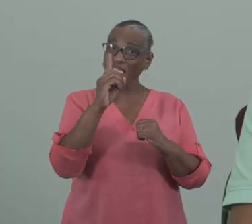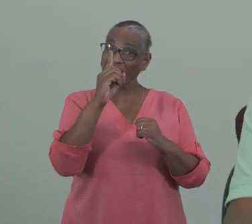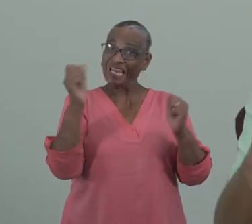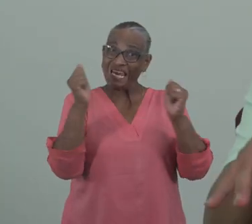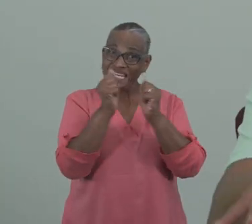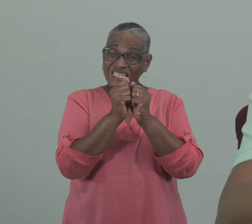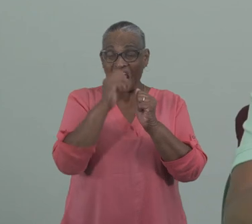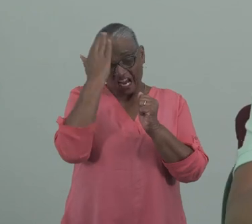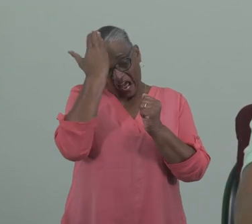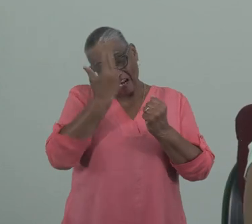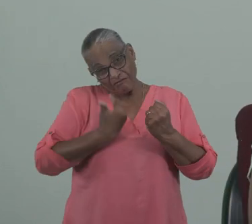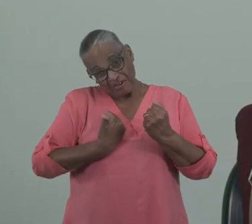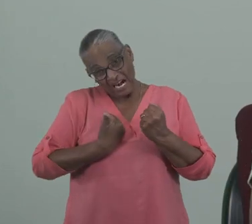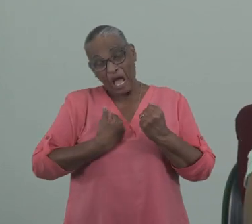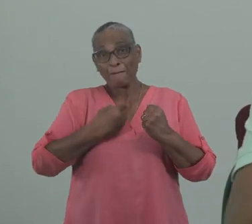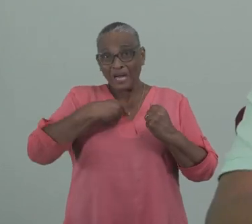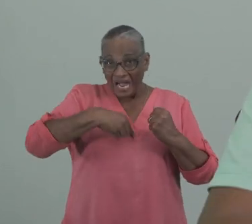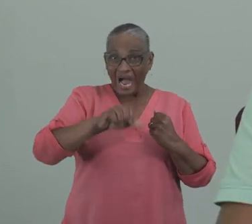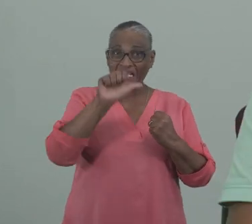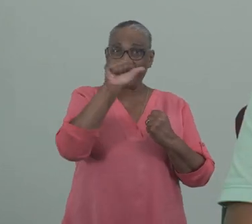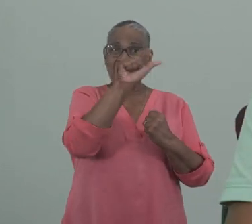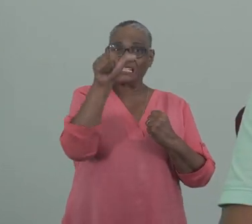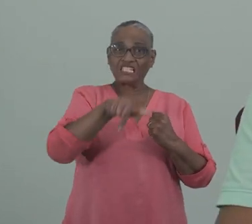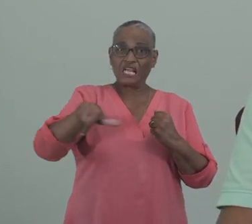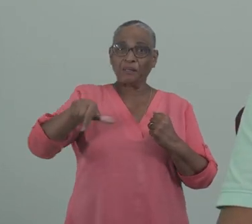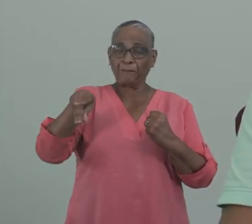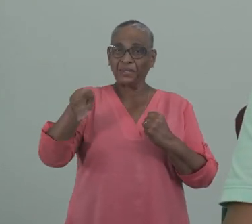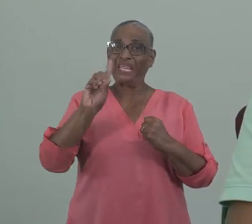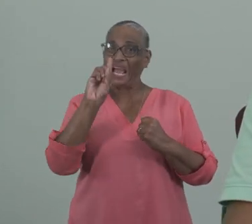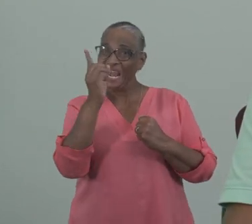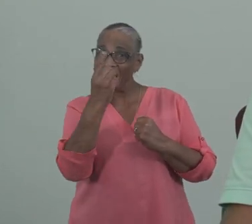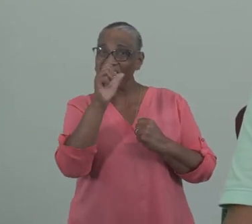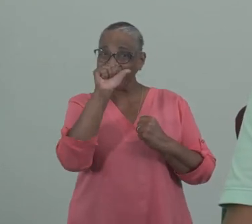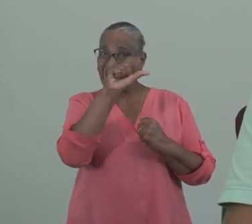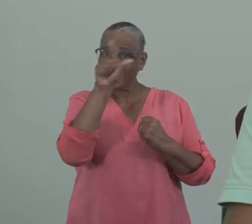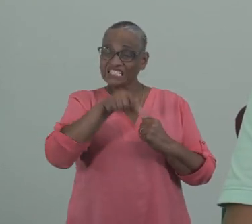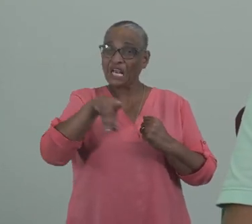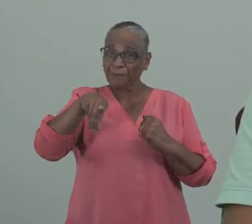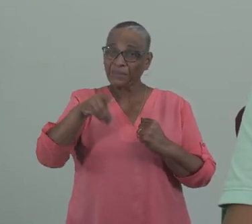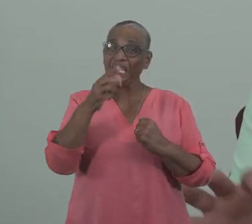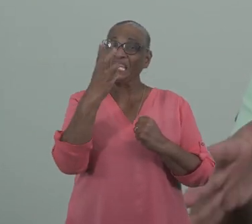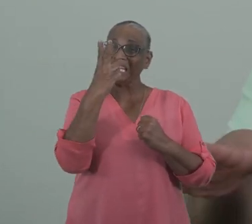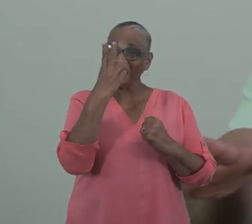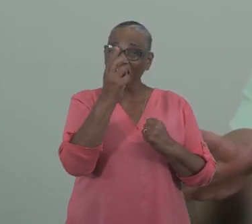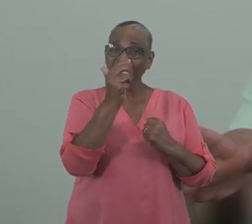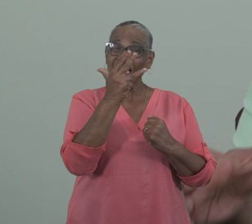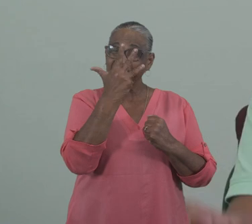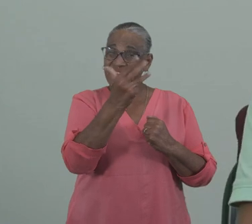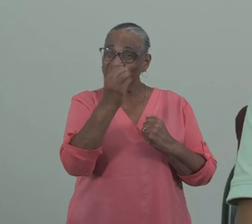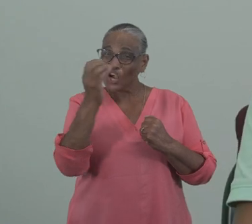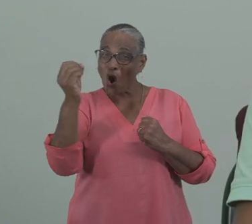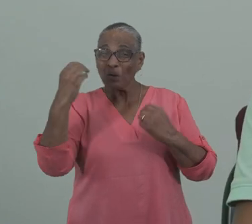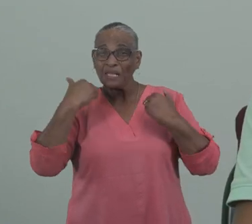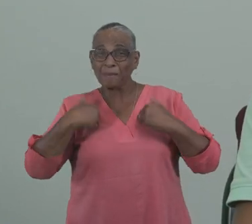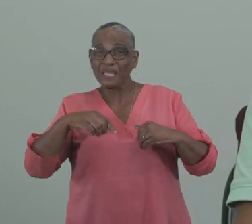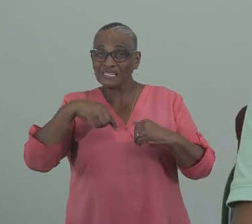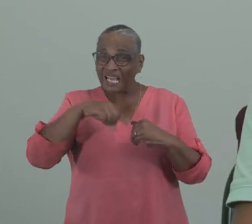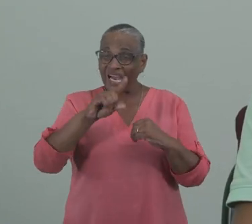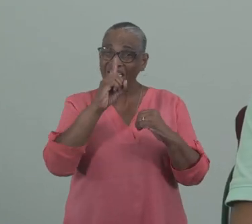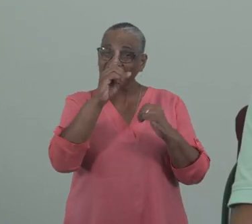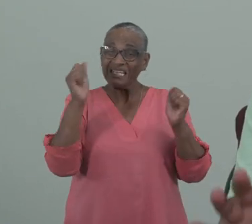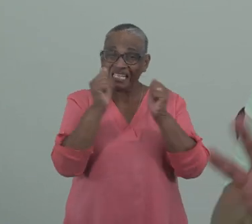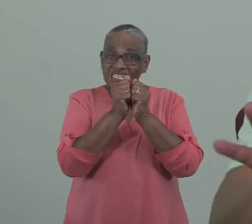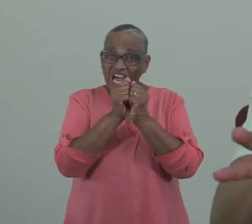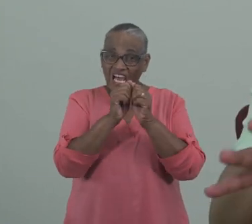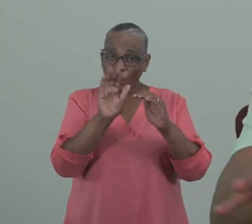per jaar aan hersenberoerte alleen in AZ. Alleen AZ? Alleen in AZ. 900 gevallen. Om en bij.